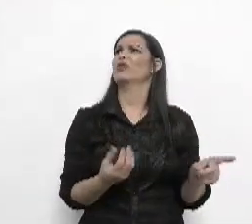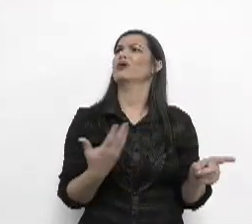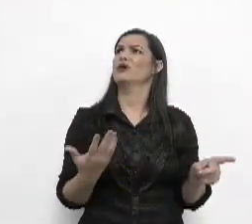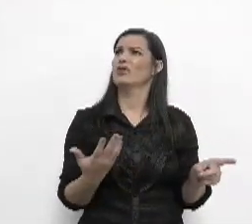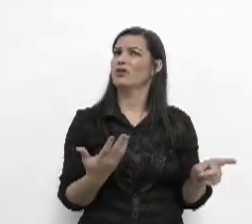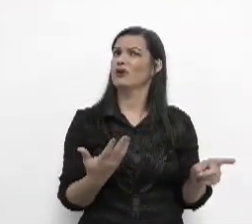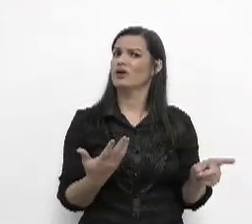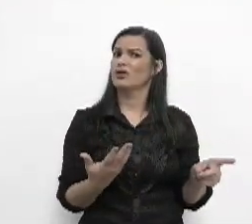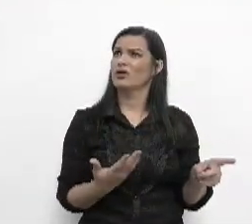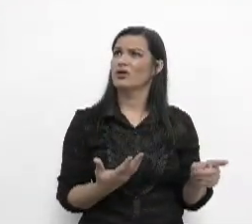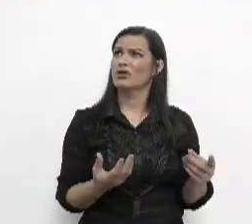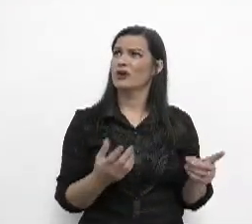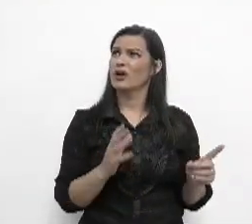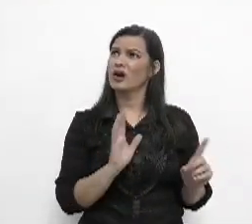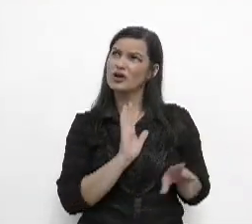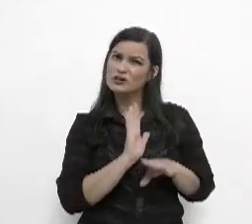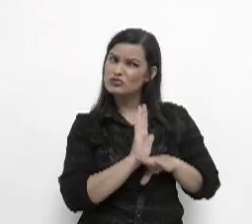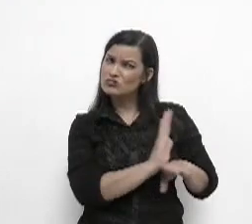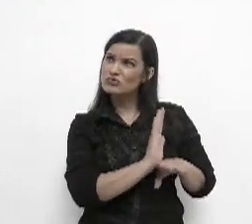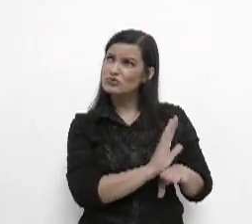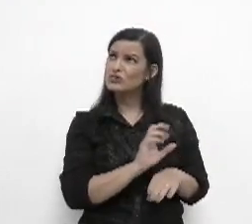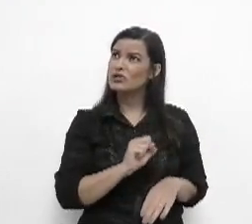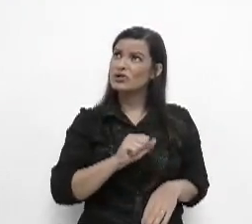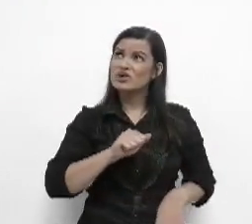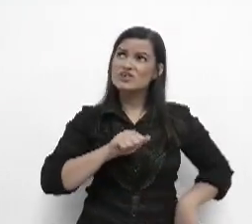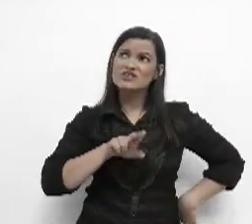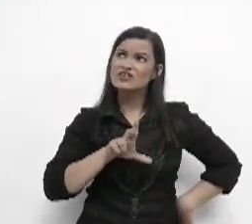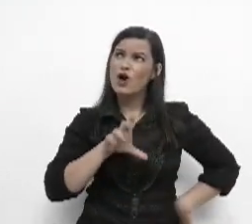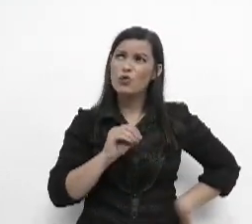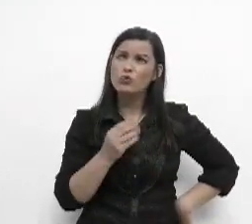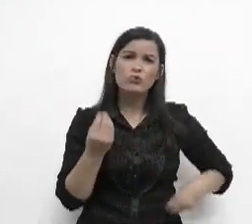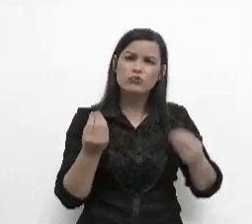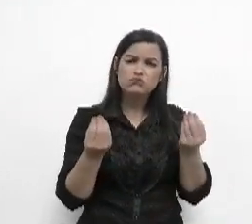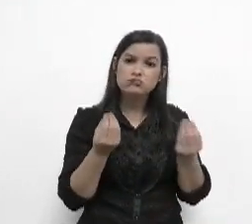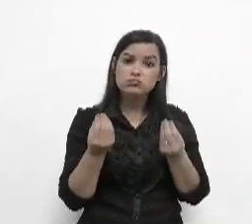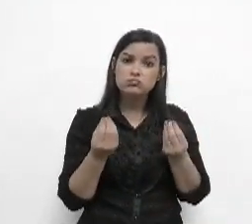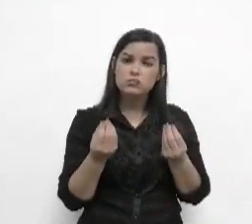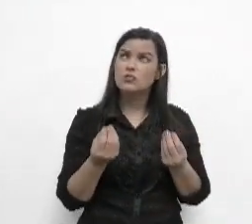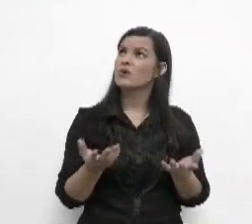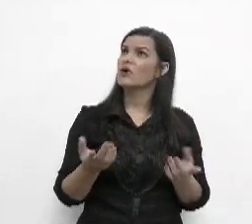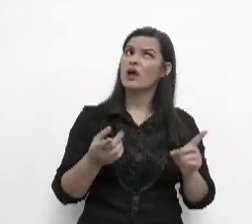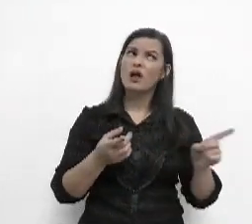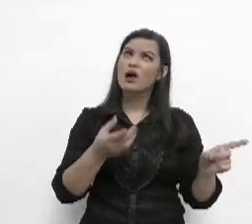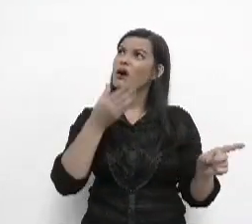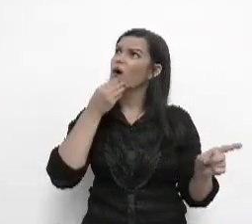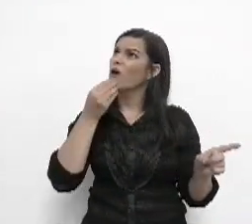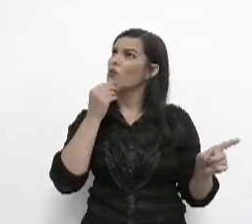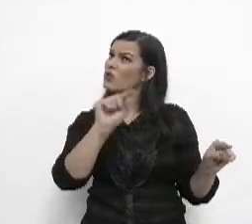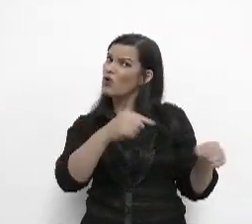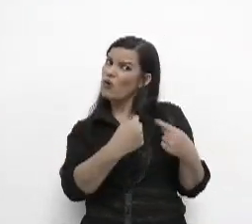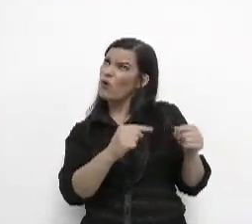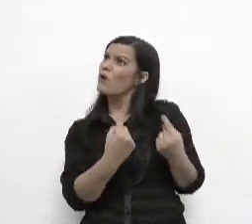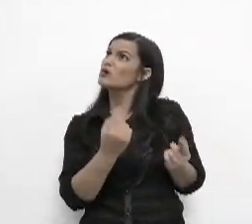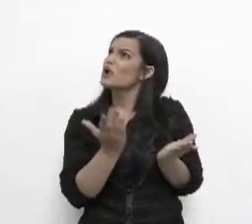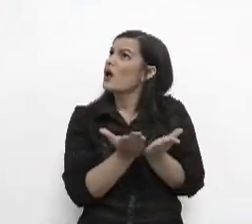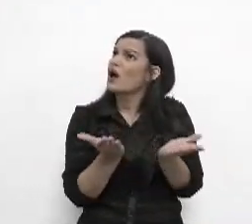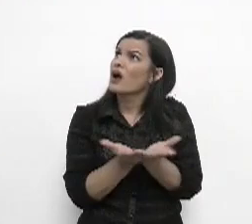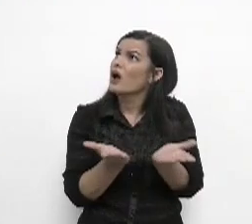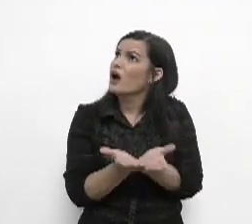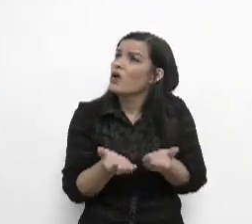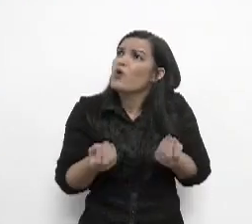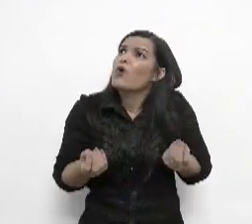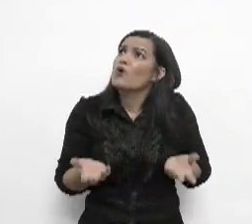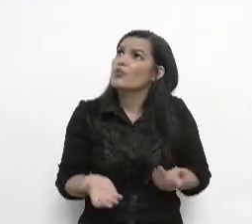예수님께 이렇게 말했습니다. Ananias diz assim para o Senhor: 사울은 교회를 핍박한 사람입니다. esse é o homem que perseguiu a igreja. 사울은 우리 동료들을